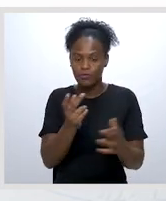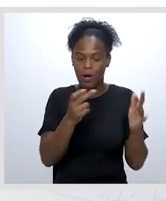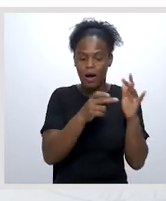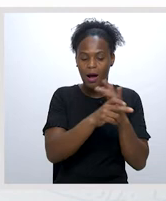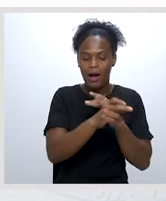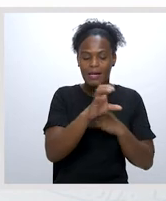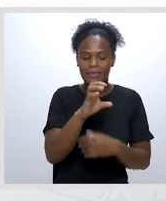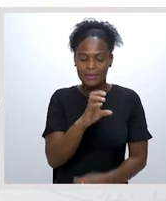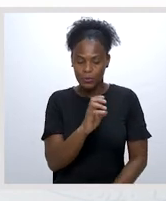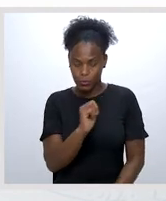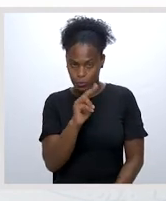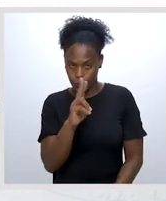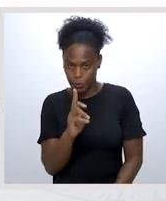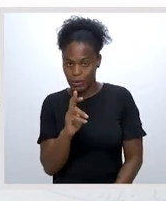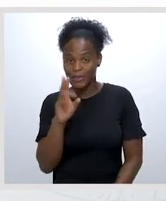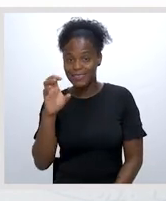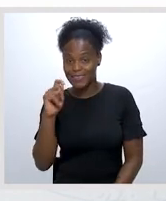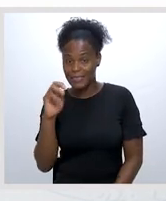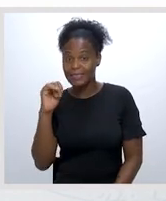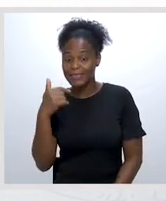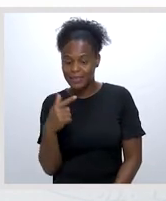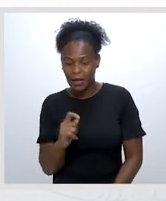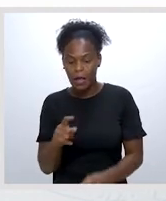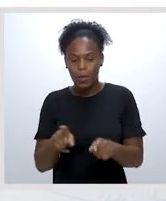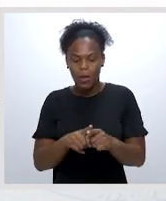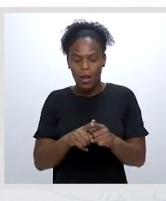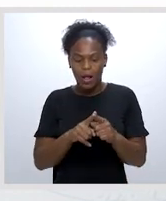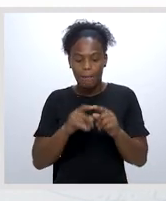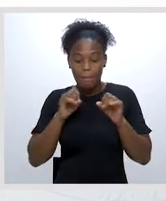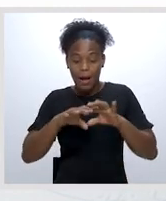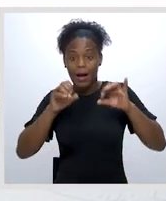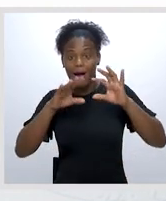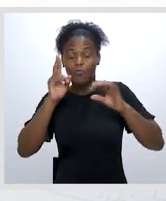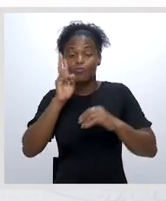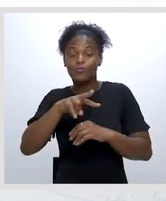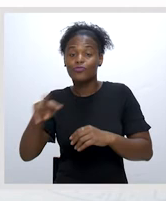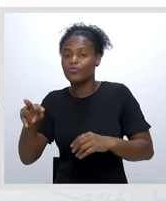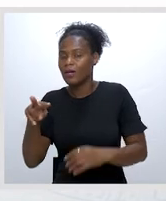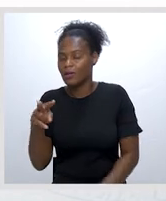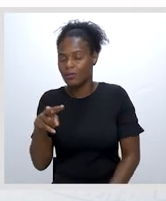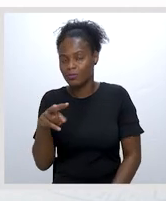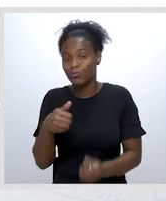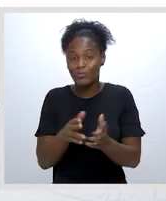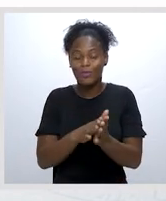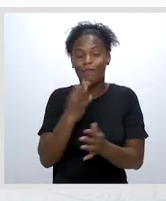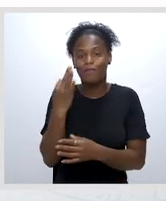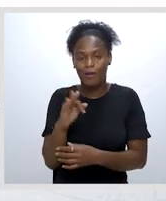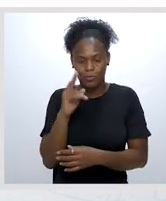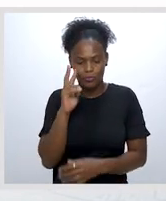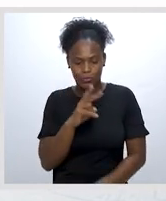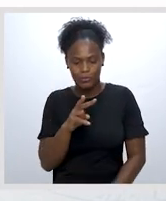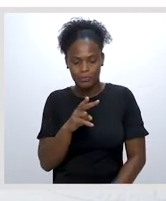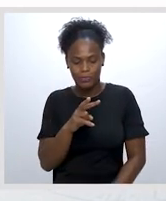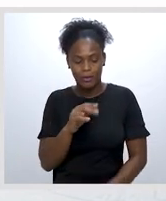entrerez sur ce site et comme par magie, vous pourrez faire le tour de France. Vous y